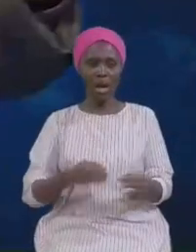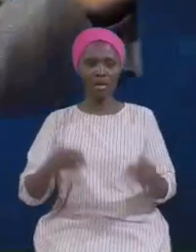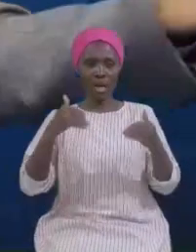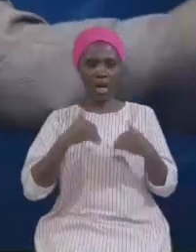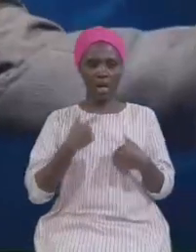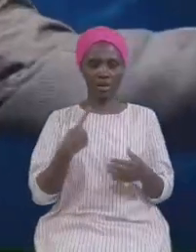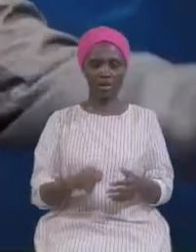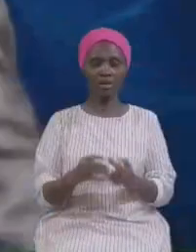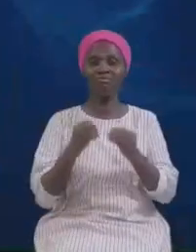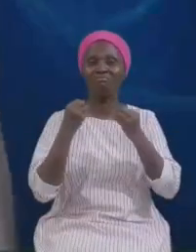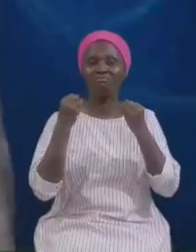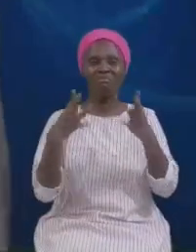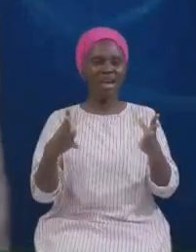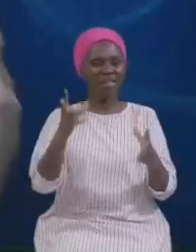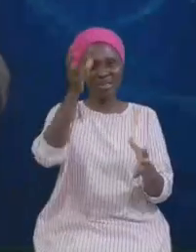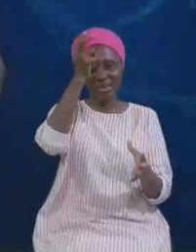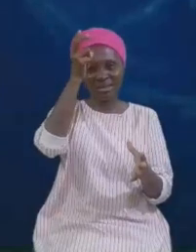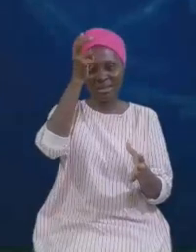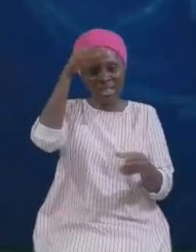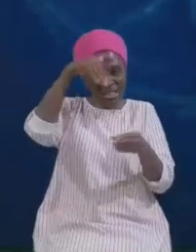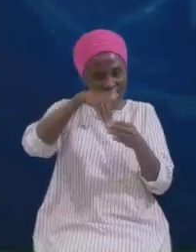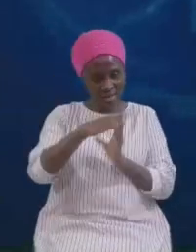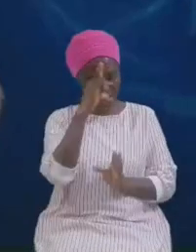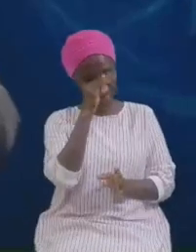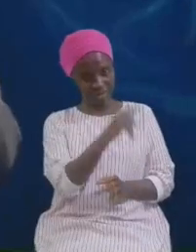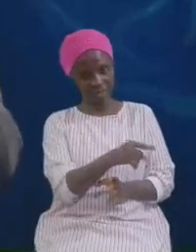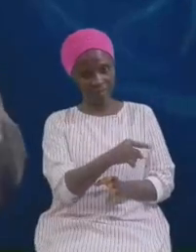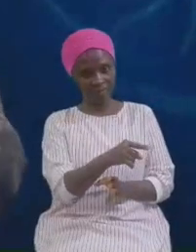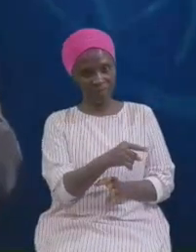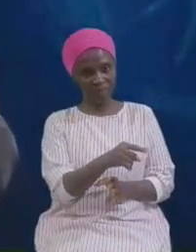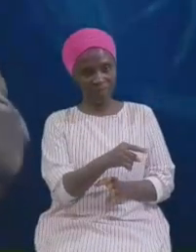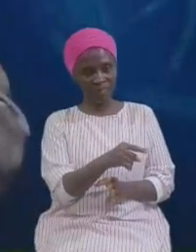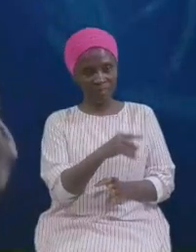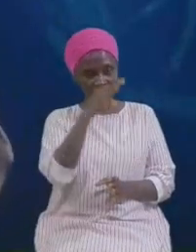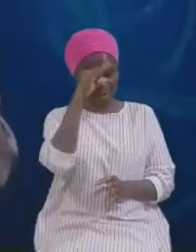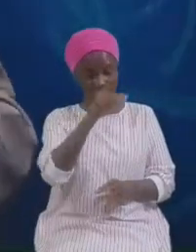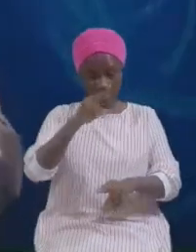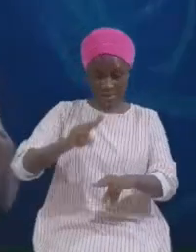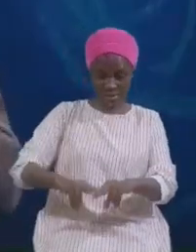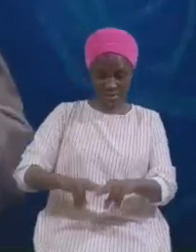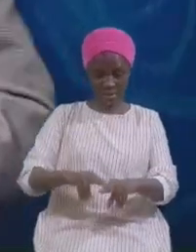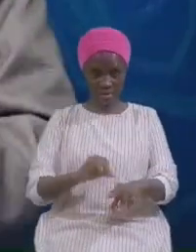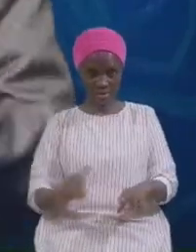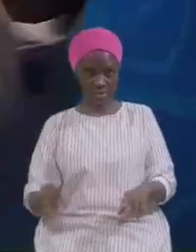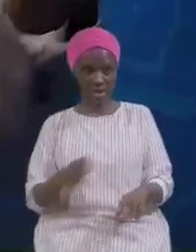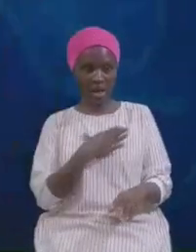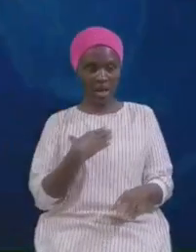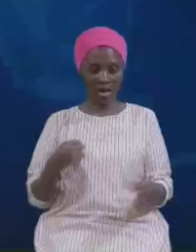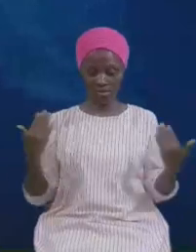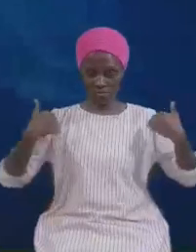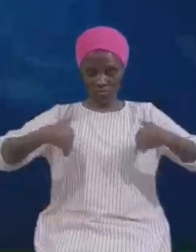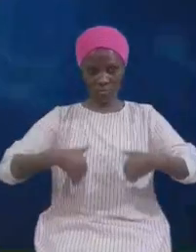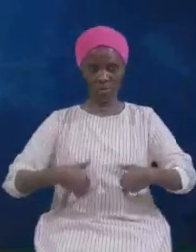légion. Il avait beaucoup de démons en lui. Il était assis,